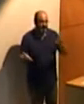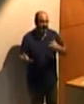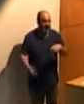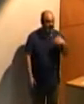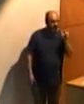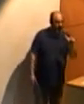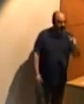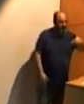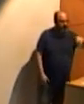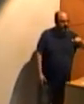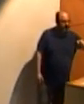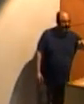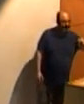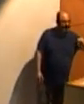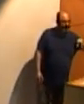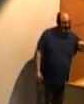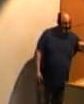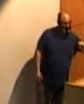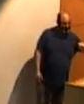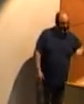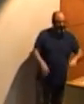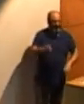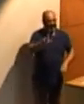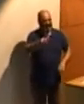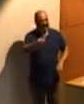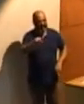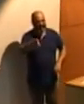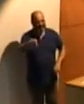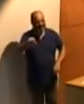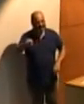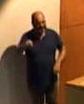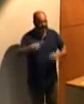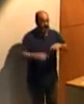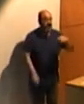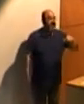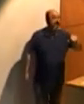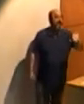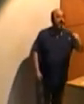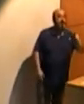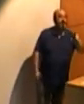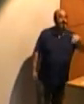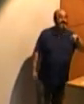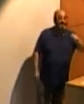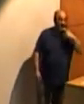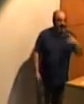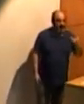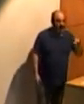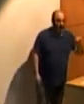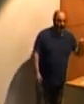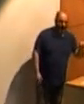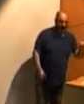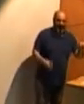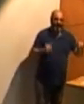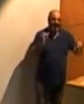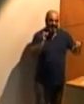deux mômes x6 et crysis grec mixi ce mélange on va dire hétérogènes l'huile et le vinaigre je puis toujours